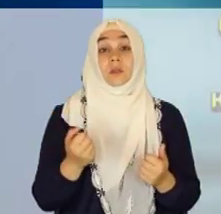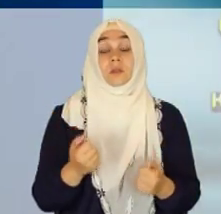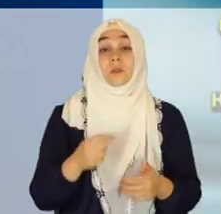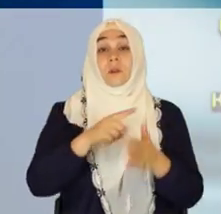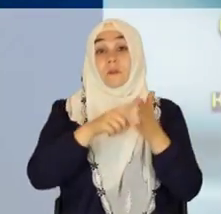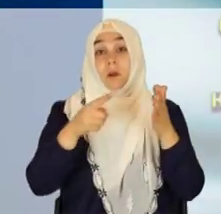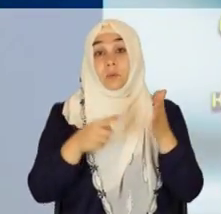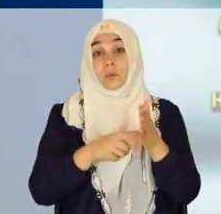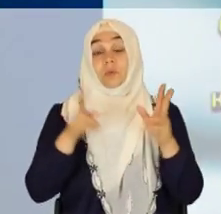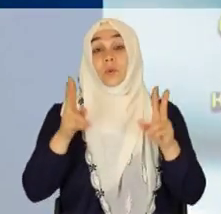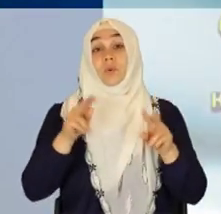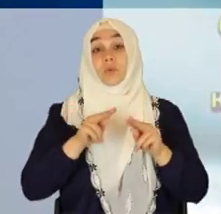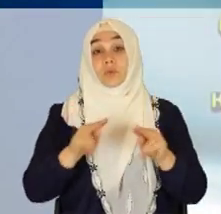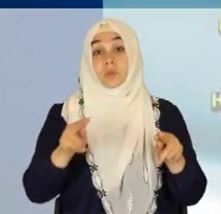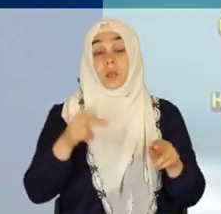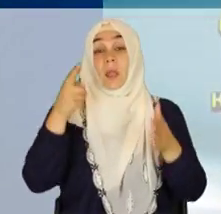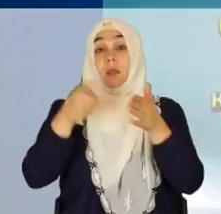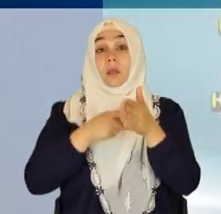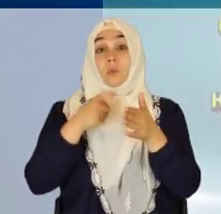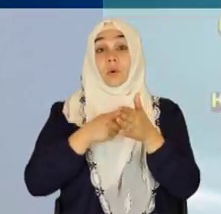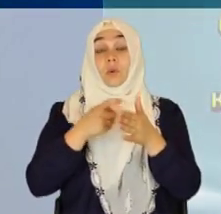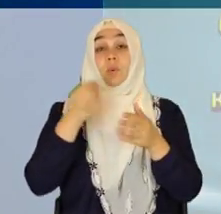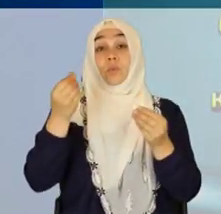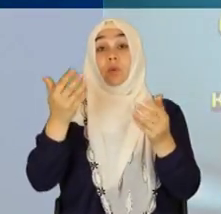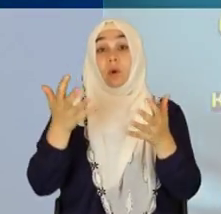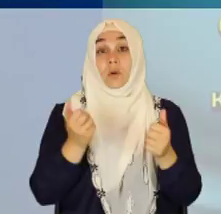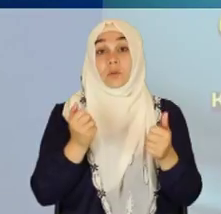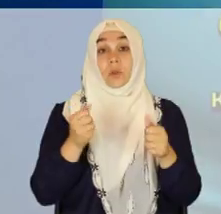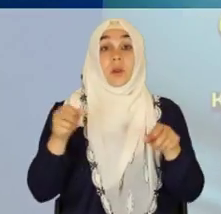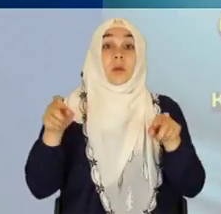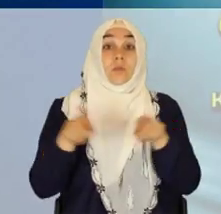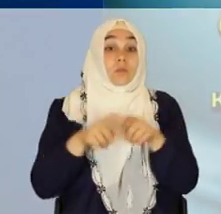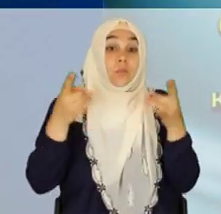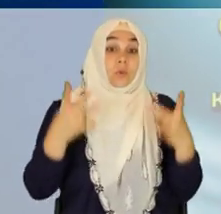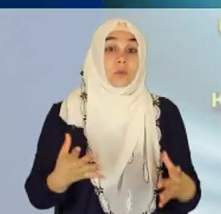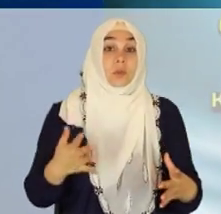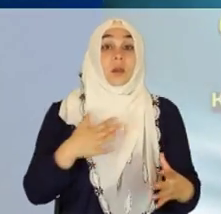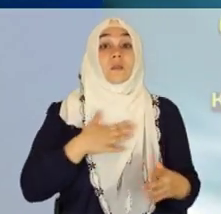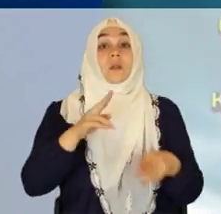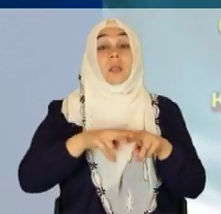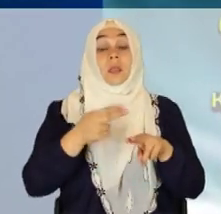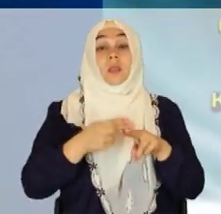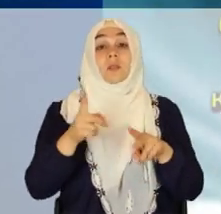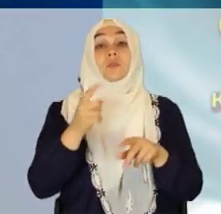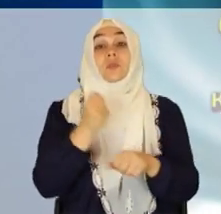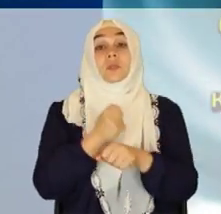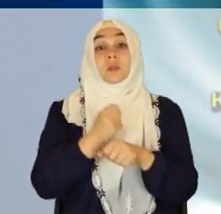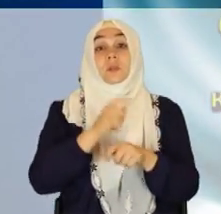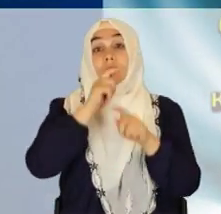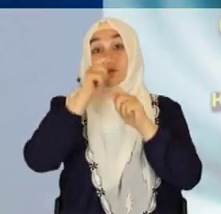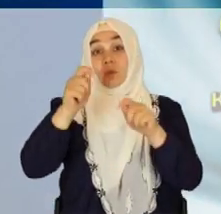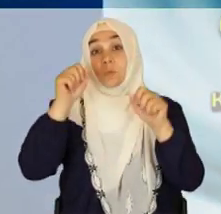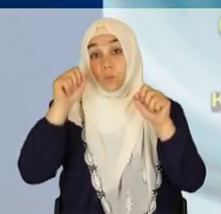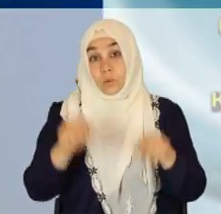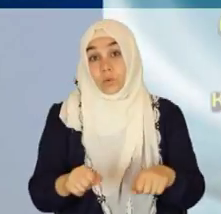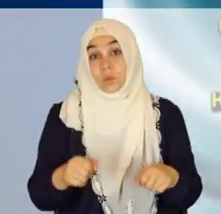Savol: O'qituvchilarning imtihon paytlarida pul olishlari tabiiy hol. Buning o'rniga biror narsa hadiya